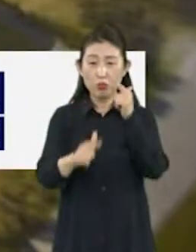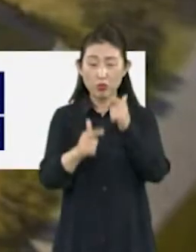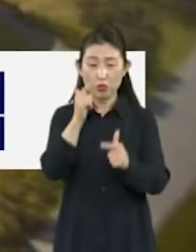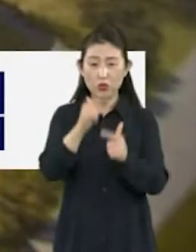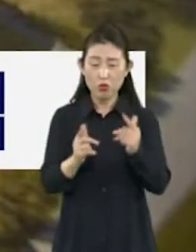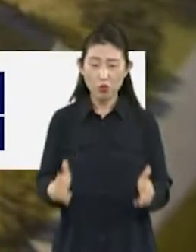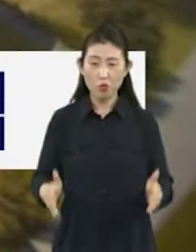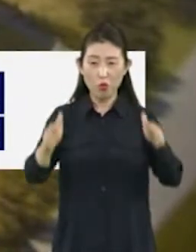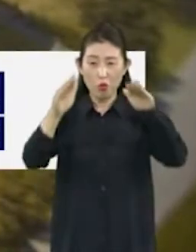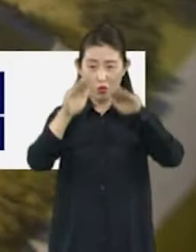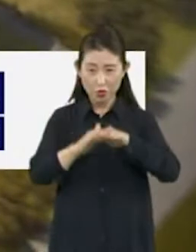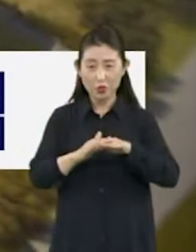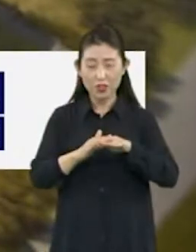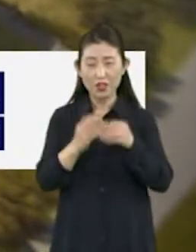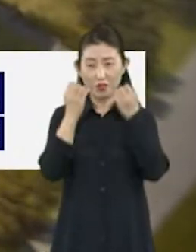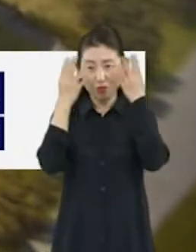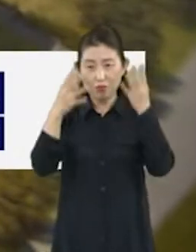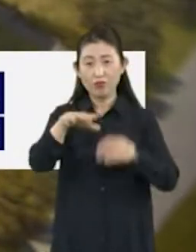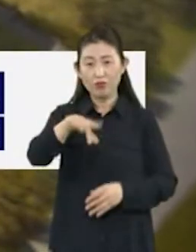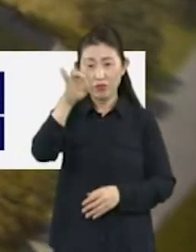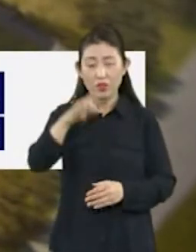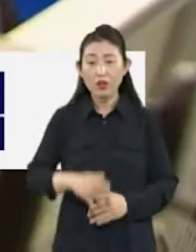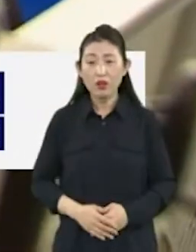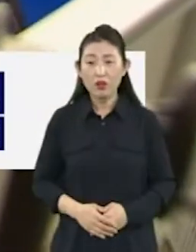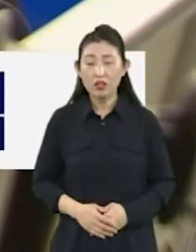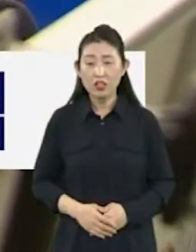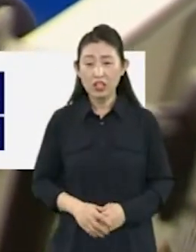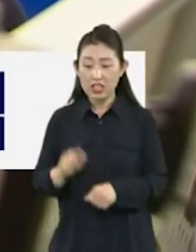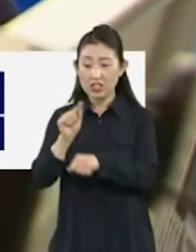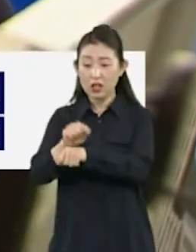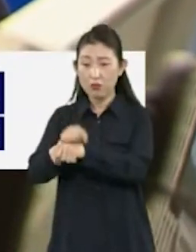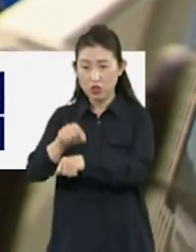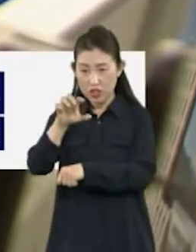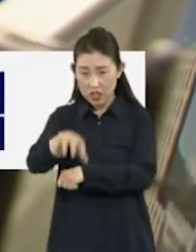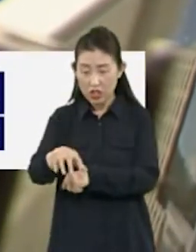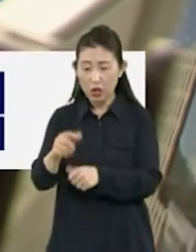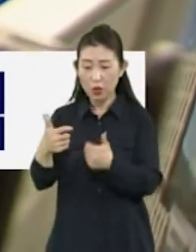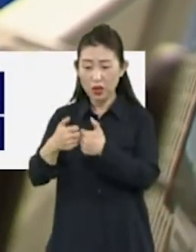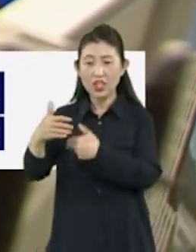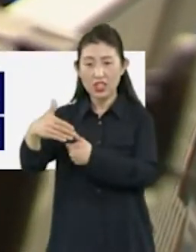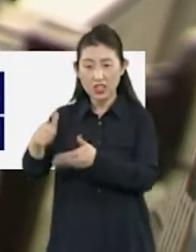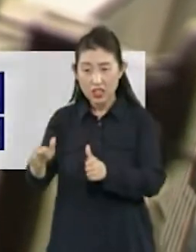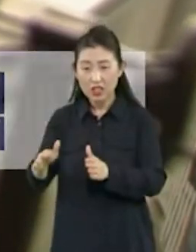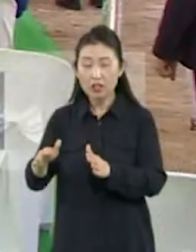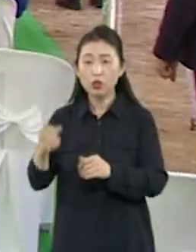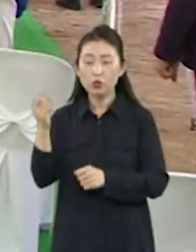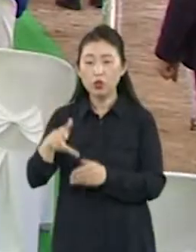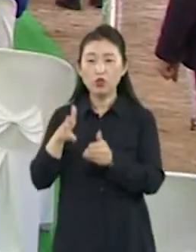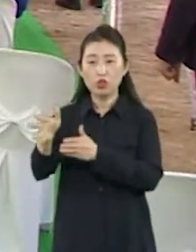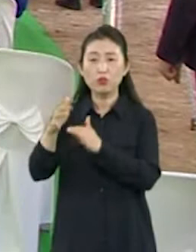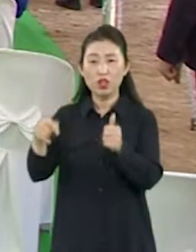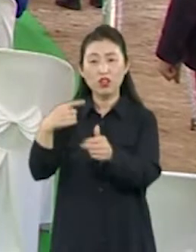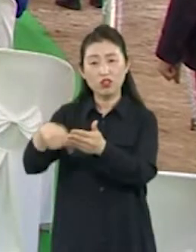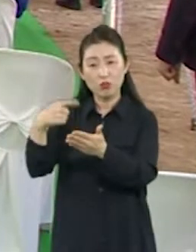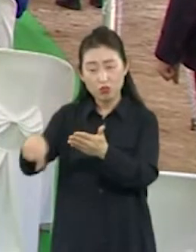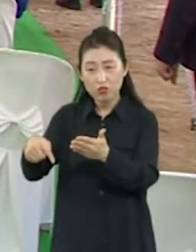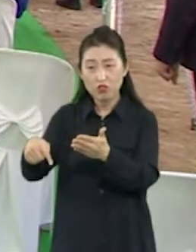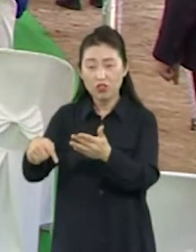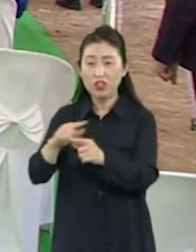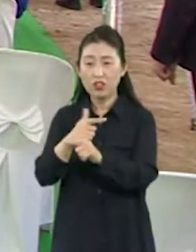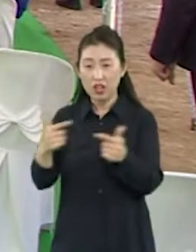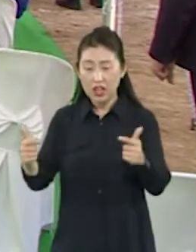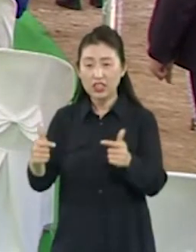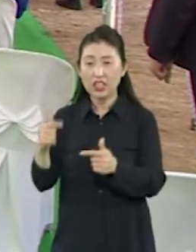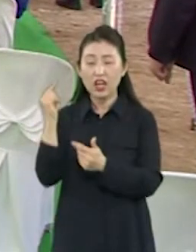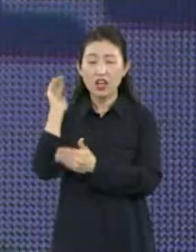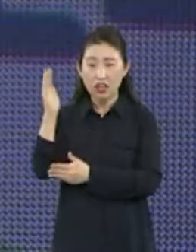건축의 새 장을 열게 됩니다. 본관동에는 사무실과 회의실, 교육동에는 산림복지 전문가의 전문성 향상을